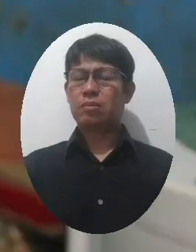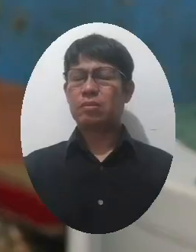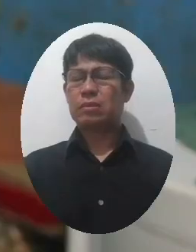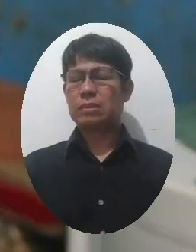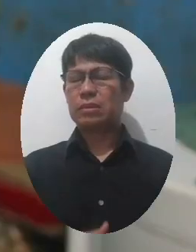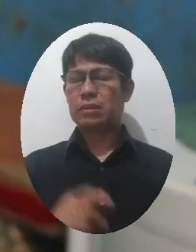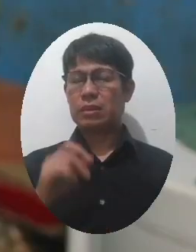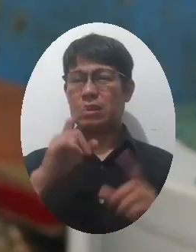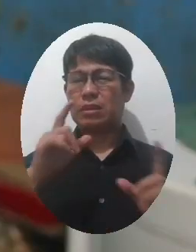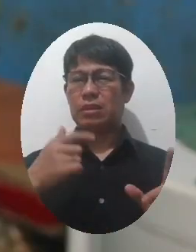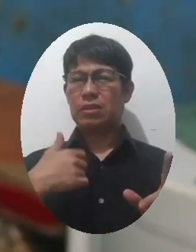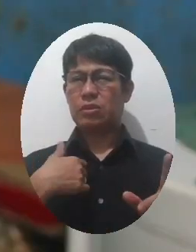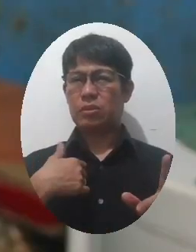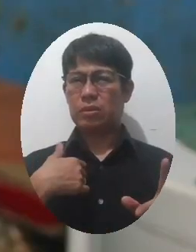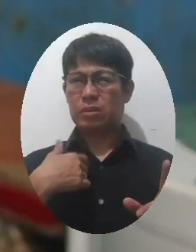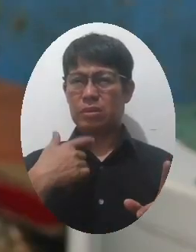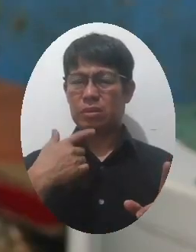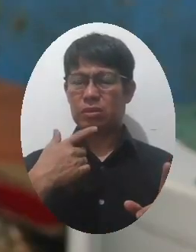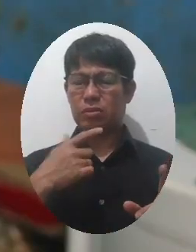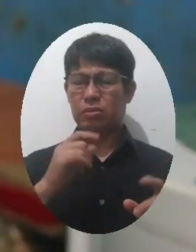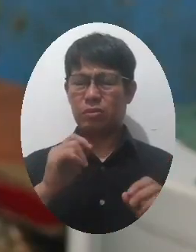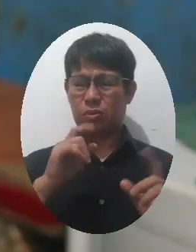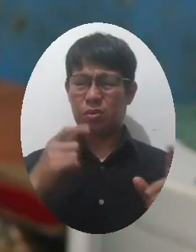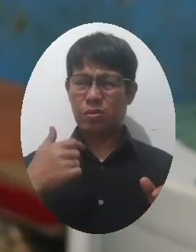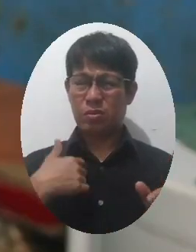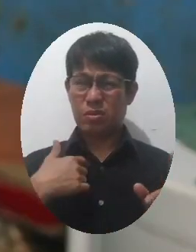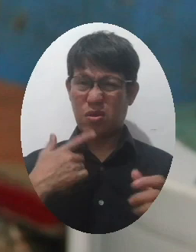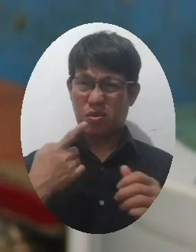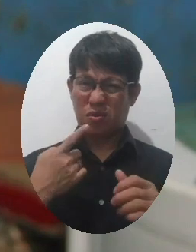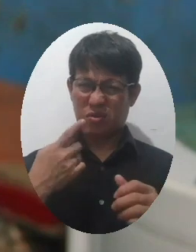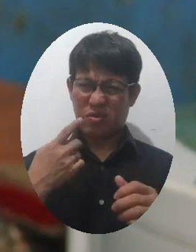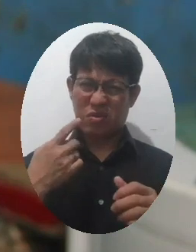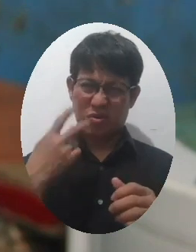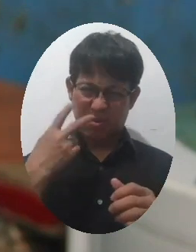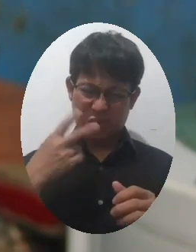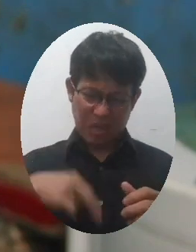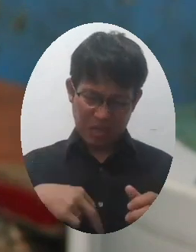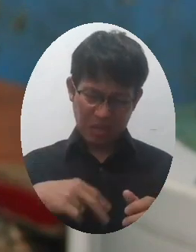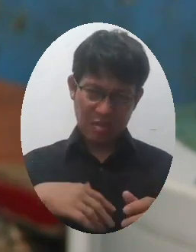po. Kala ko wala lang nung una.